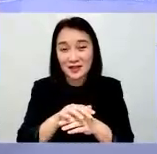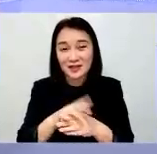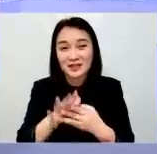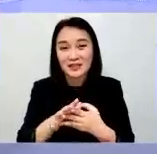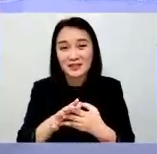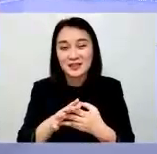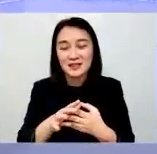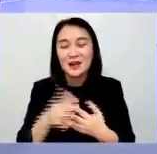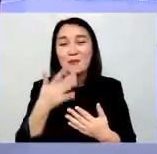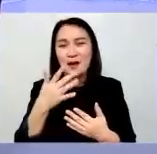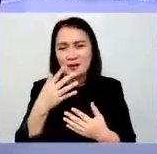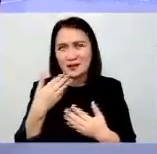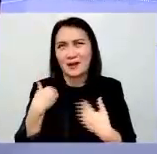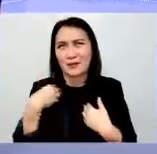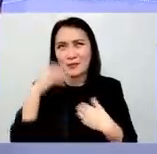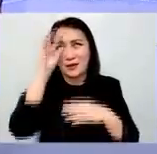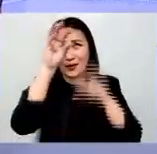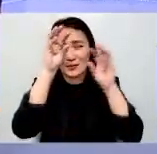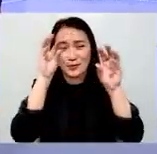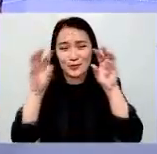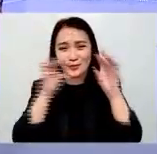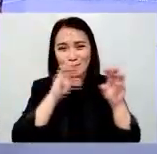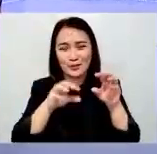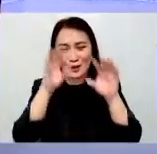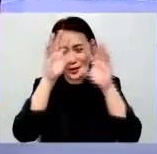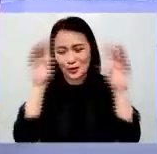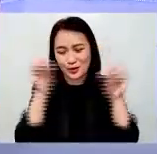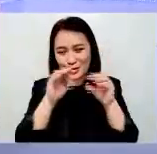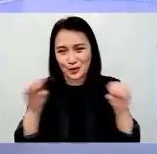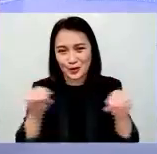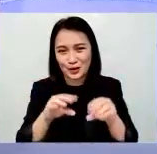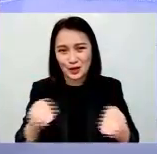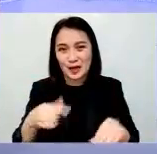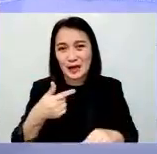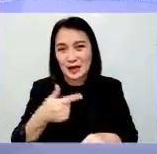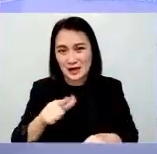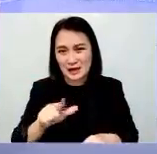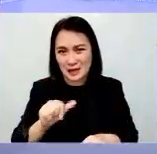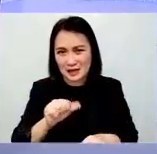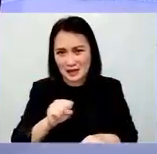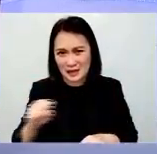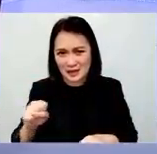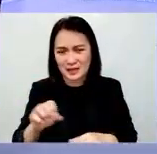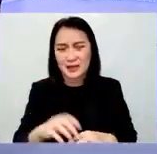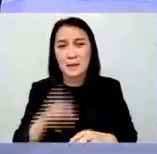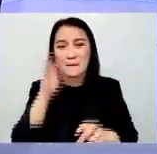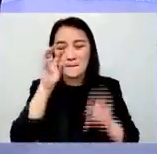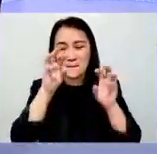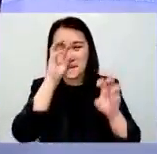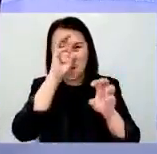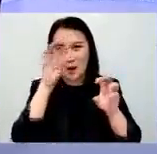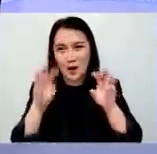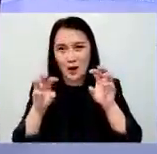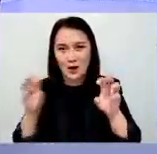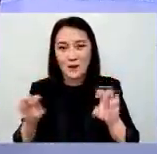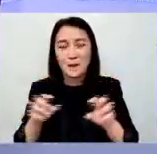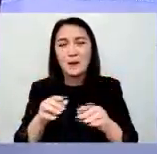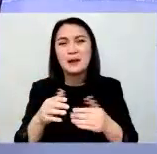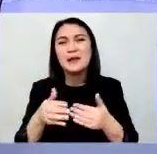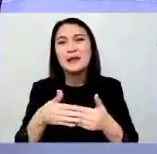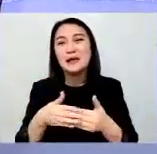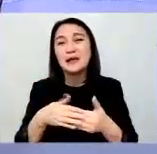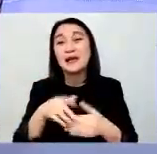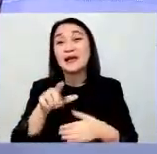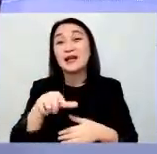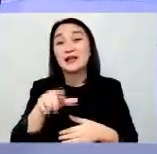ang kanilang sariling Christmas tree. Glass bubbles pa nga ang tawag dyan noon. Kalaunan, marami na po ang gumaya